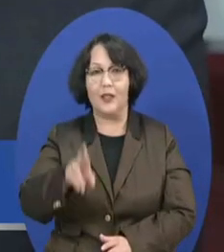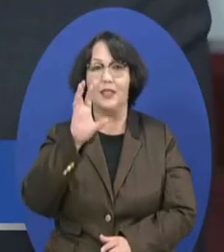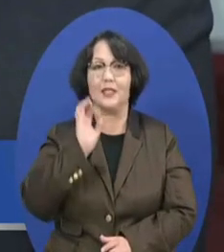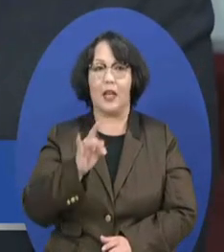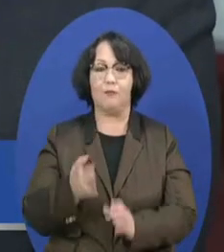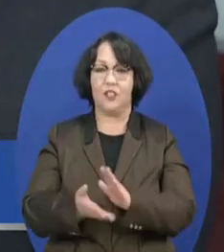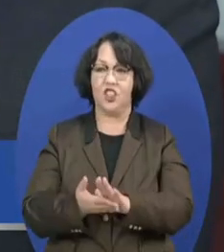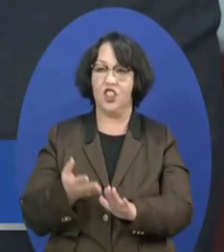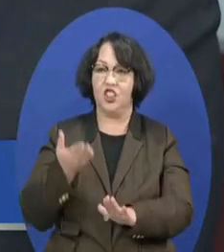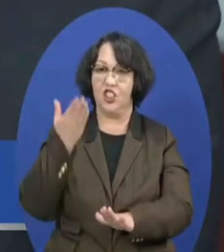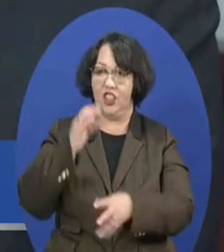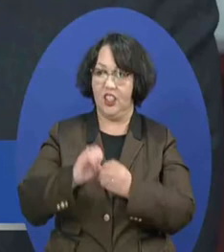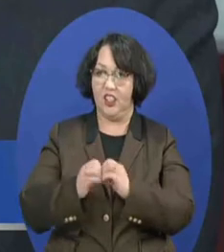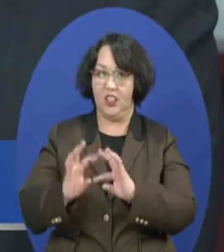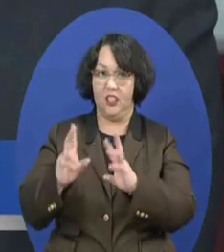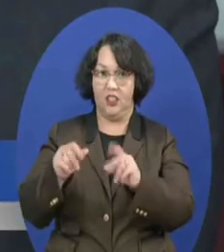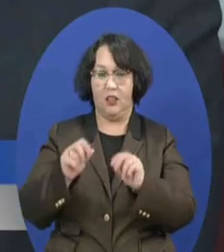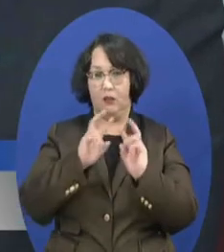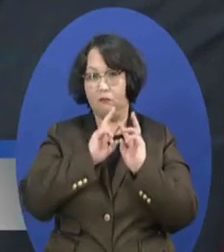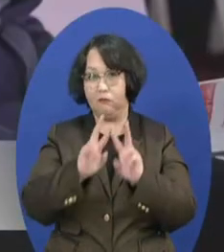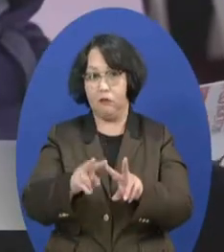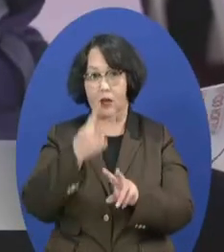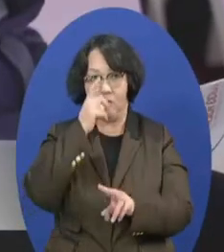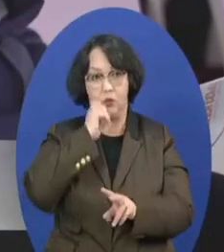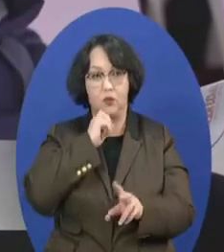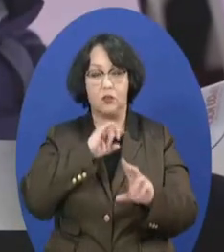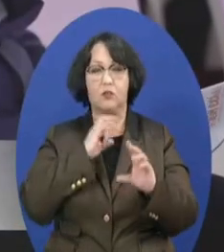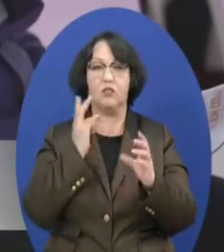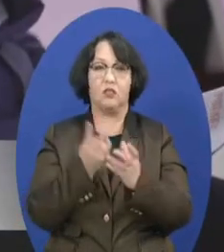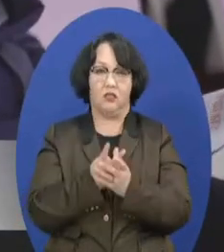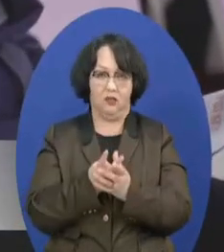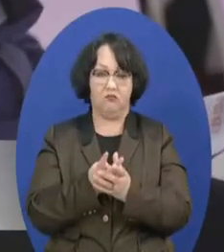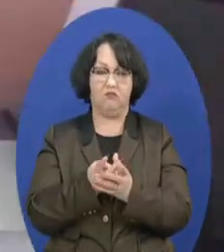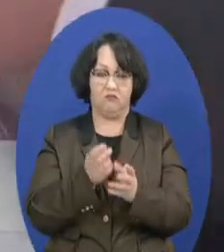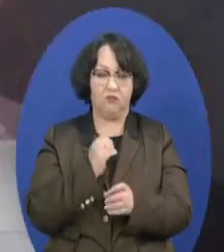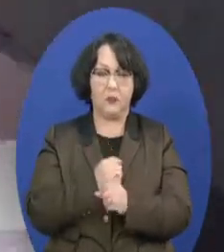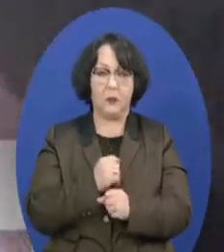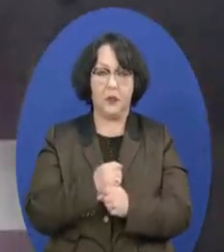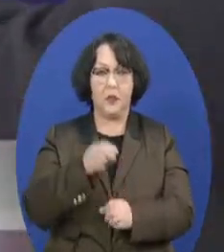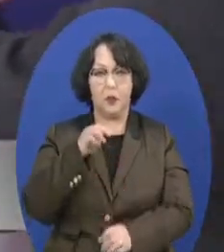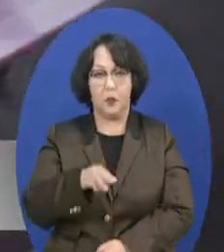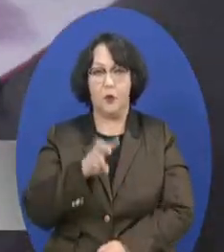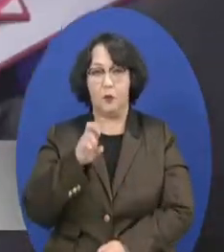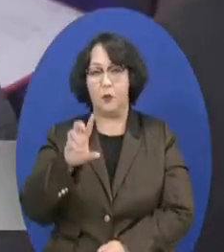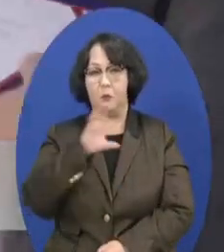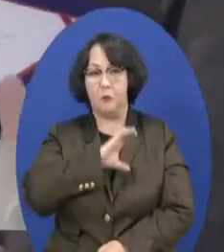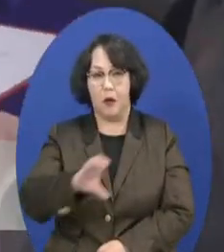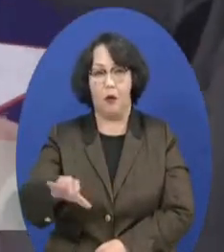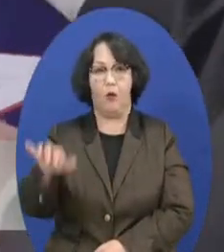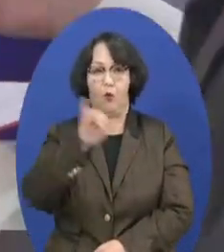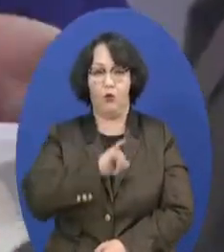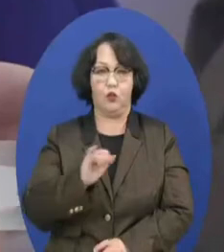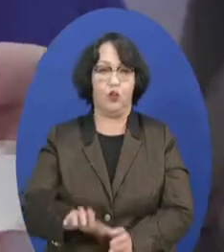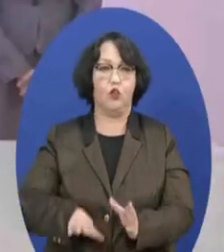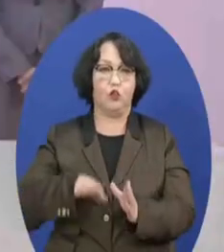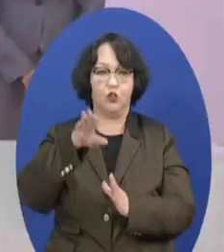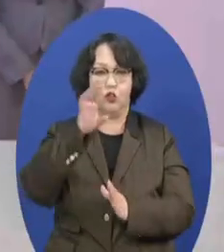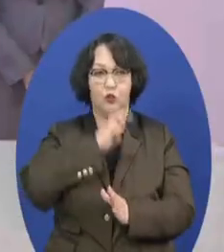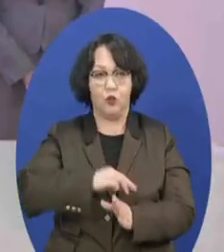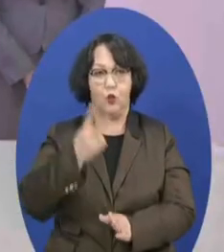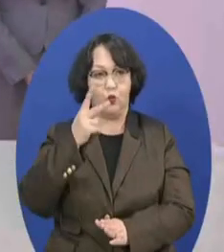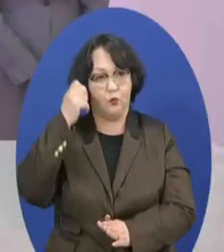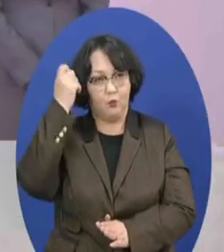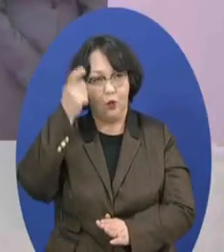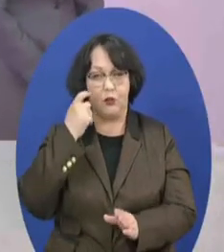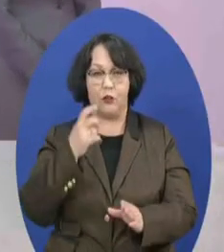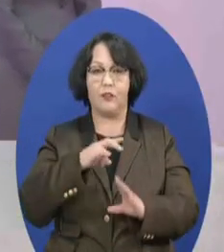тууштай өргөлдөөсэй гэсэн юм шин хэсэлтэйгээр энэхүү үйл ажиллагаа нэгдэж байна. Иймхүү төрийн бас байгууллагууд улс орны хөгжлийн төлөө үзэл бодлоо